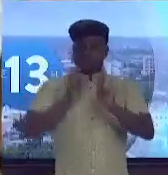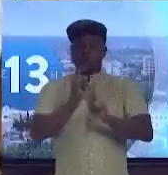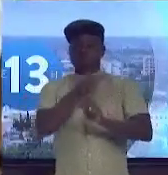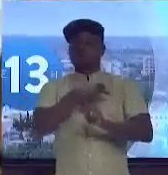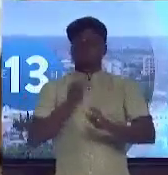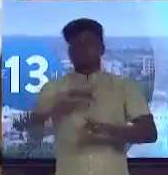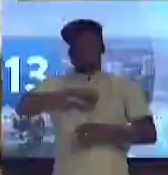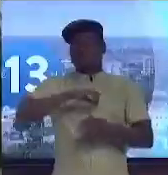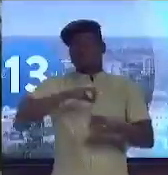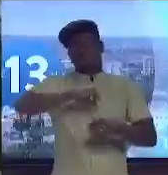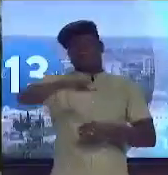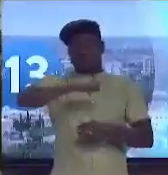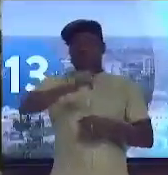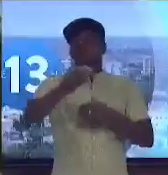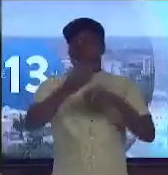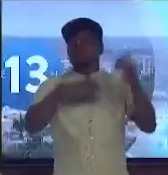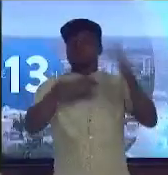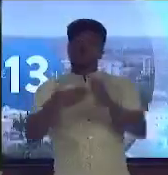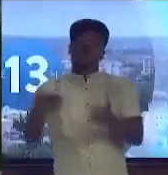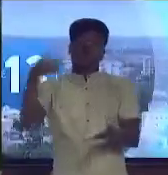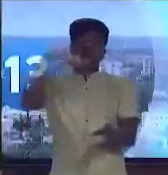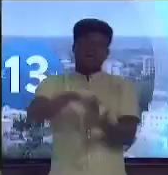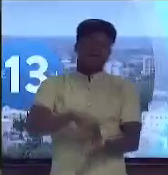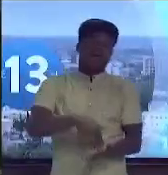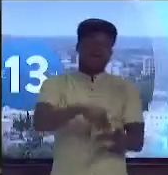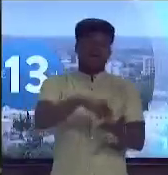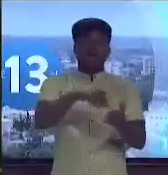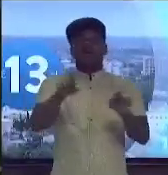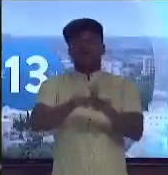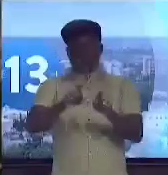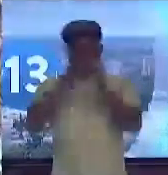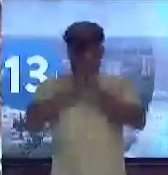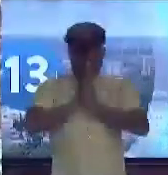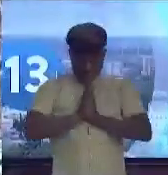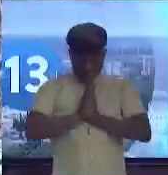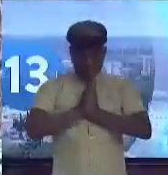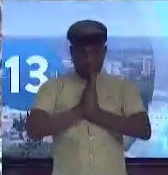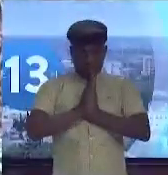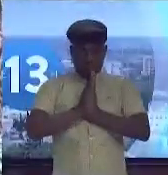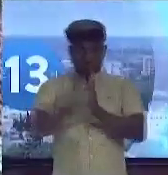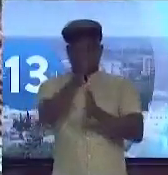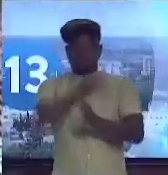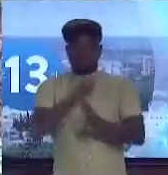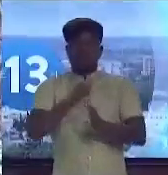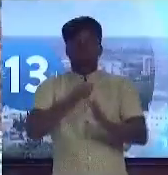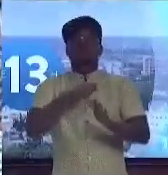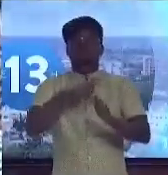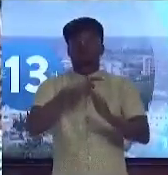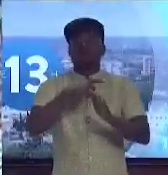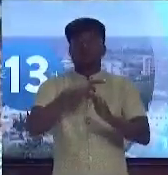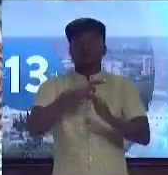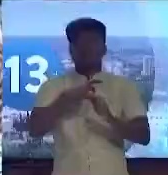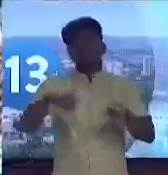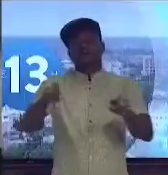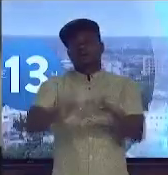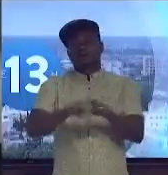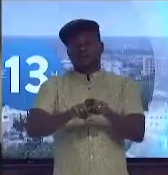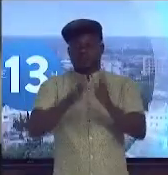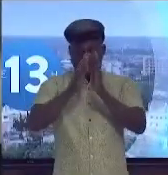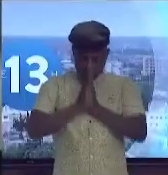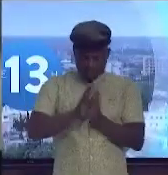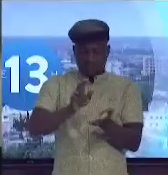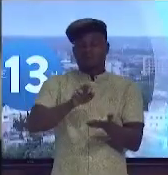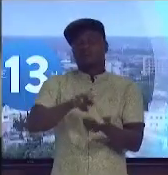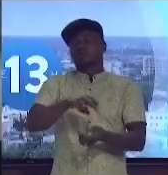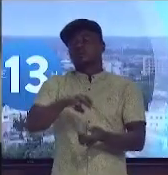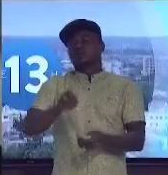encore plus. Et puis nos prières ici rejoignent les prières de nos grands cheikhs, à savoir que